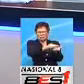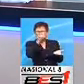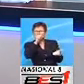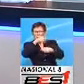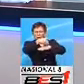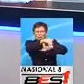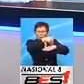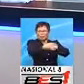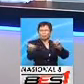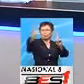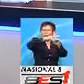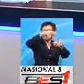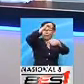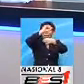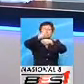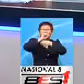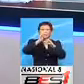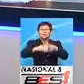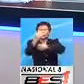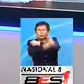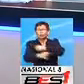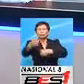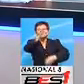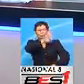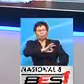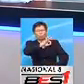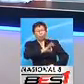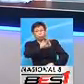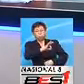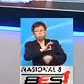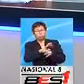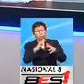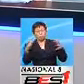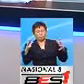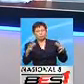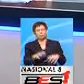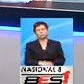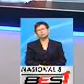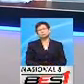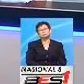menghantar permohonan kemasukan pekerja asing demi mengaut keuntungan berlipat kali